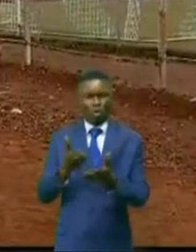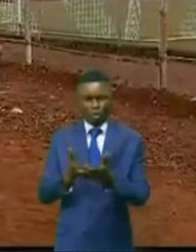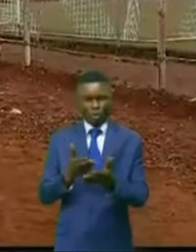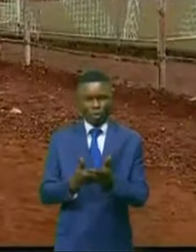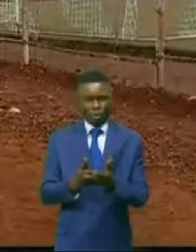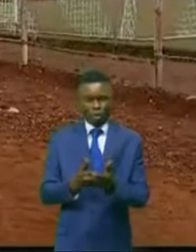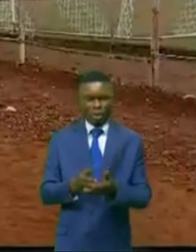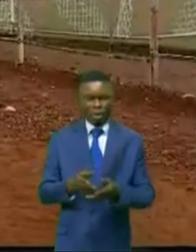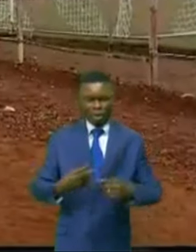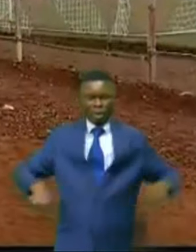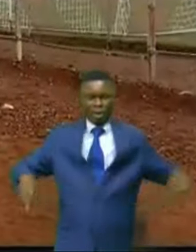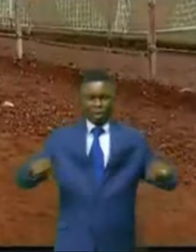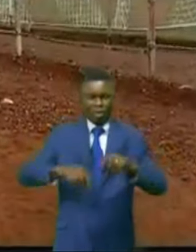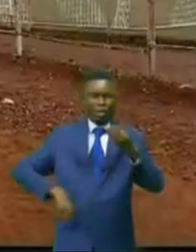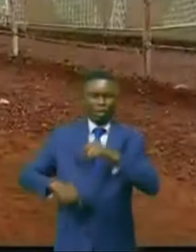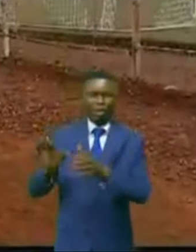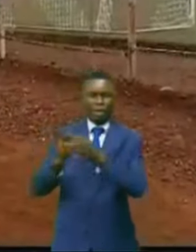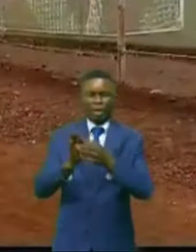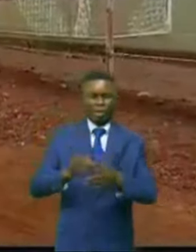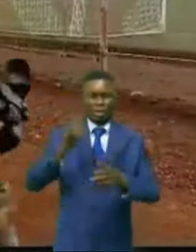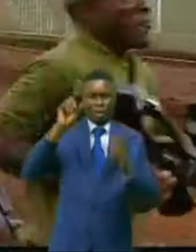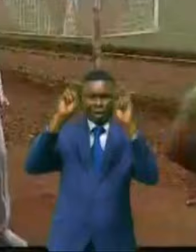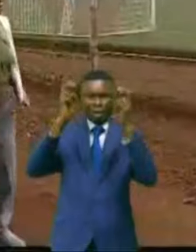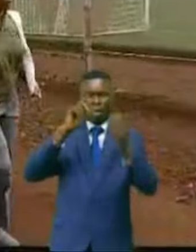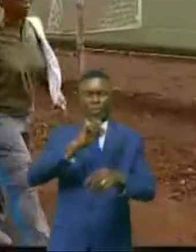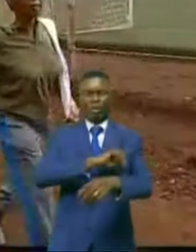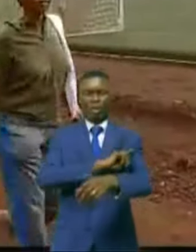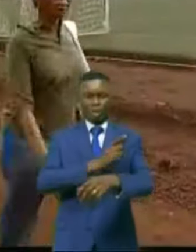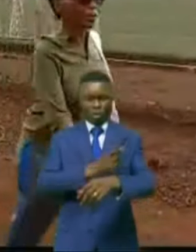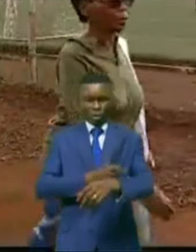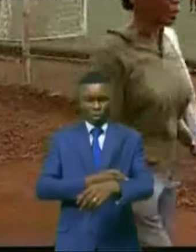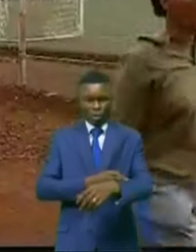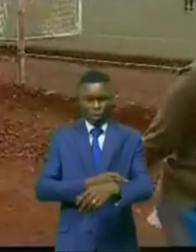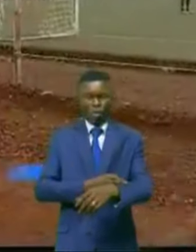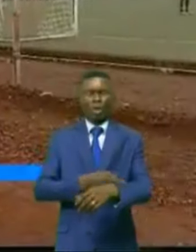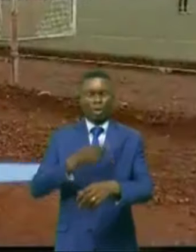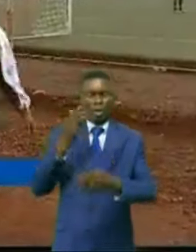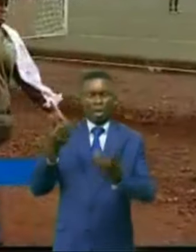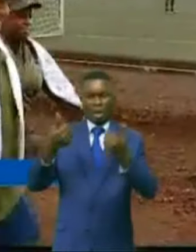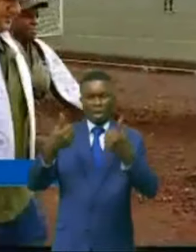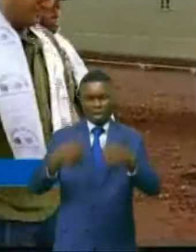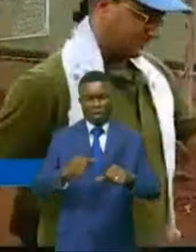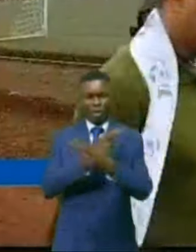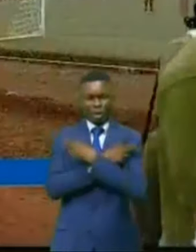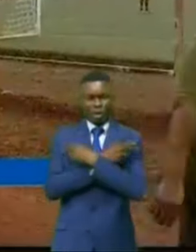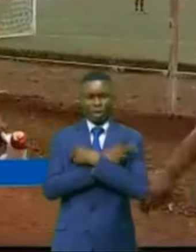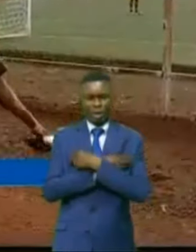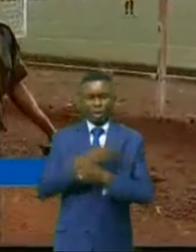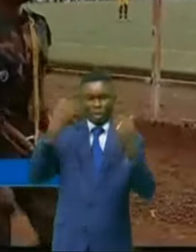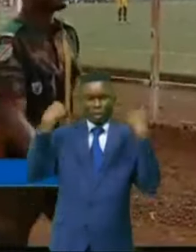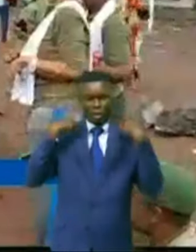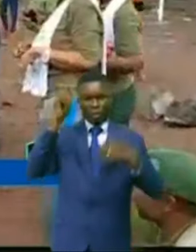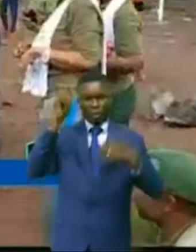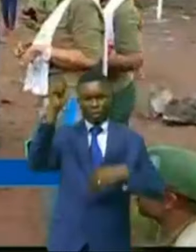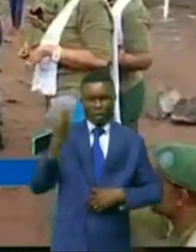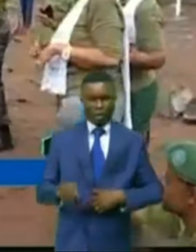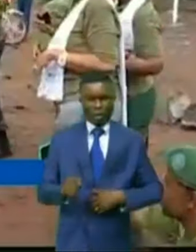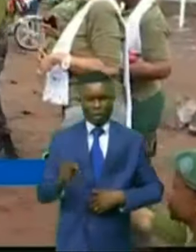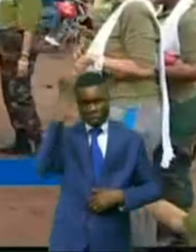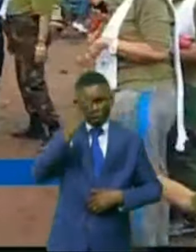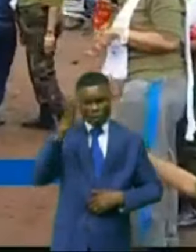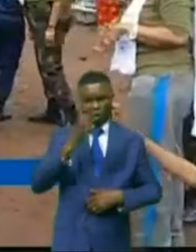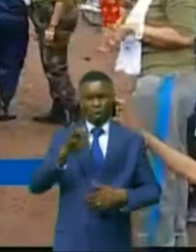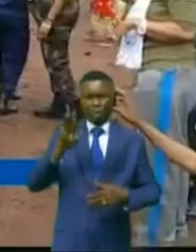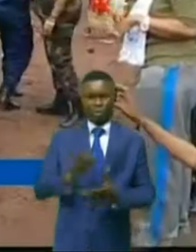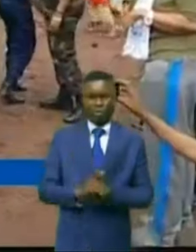au stade de l'unité de Goma pour marquer le séjour du commandant logistique des FRDC, le